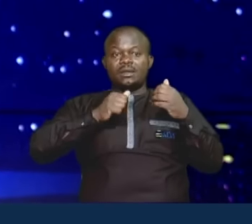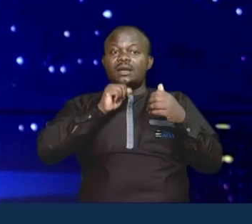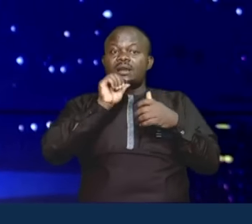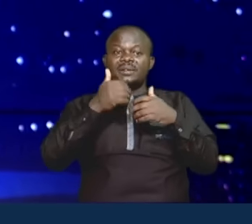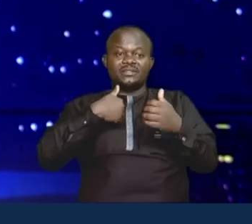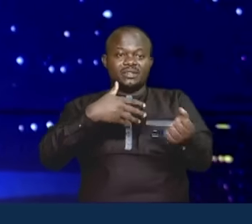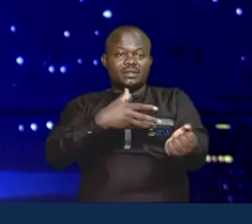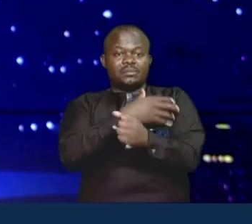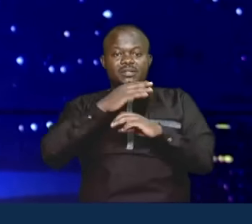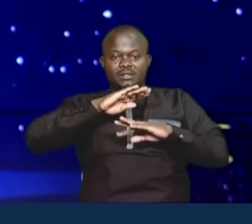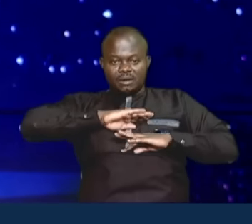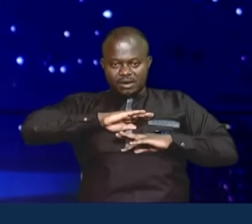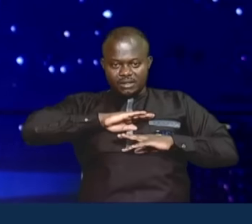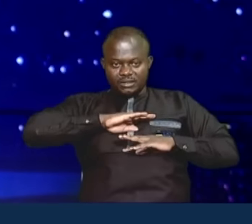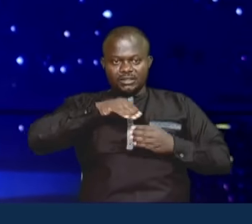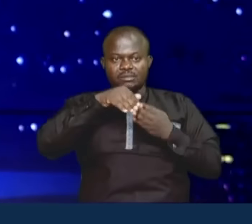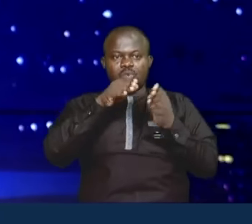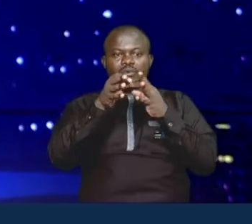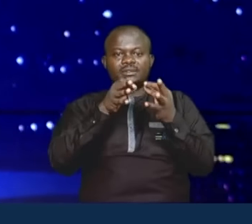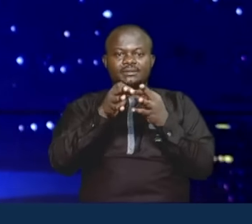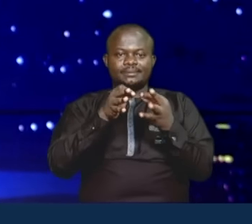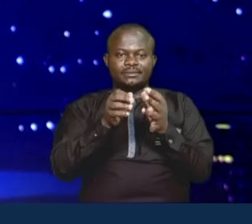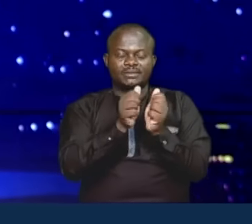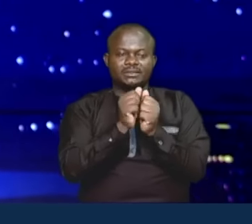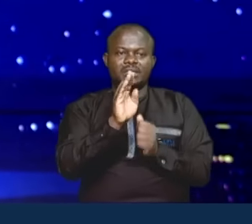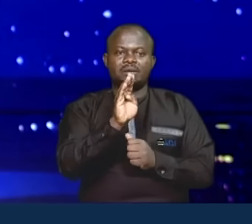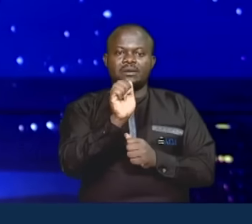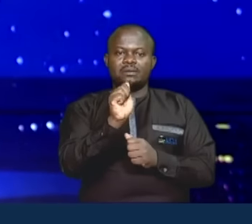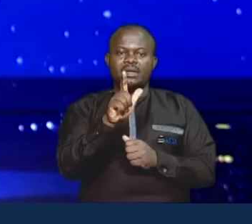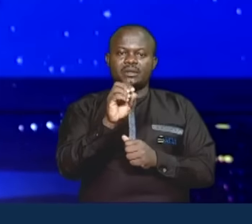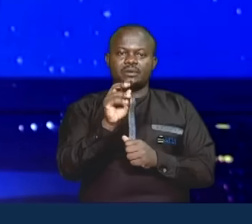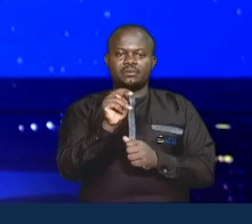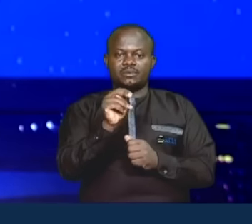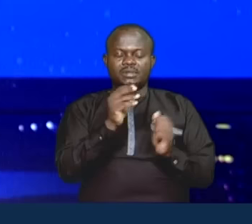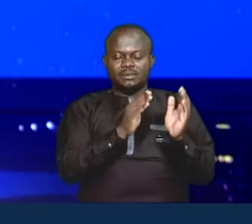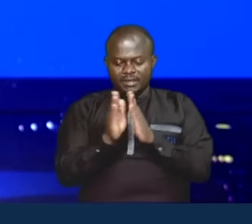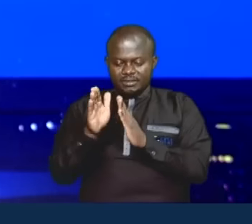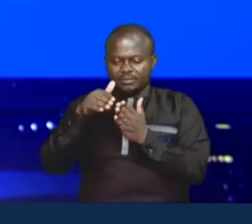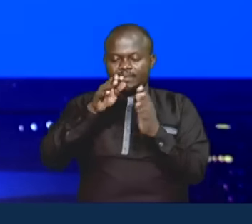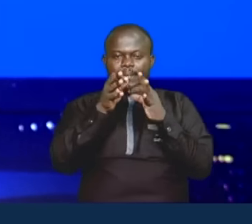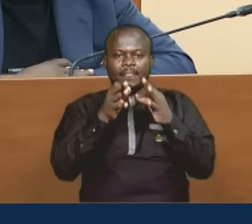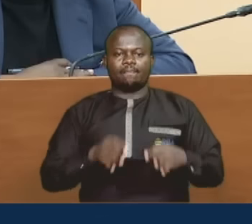amikoro ahagije. Jean Paul Maniraho ari kumwe na Byron Ndayambaje badutegura ibindi kuri inkuru.